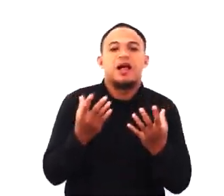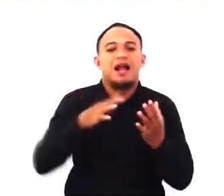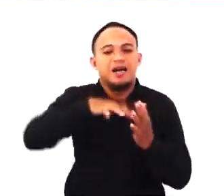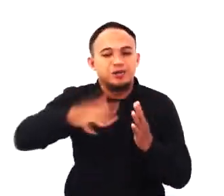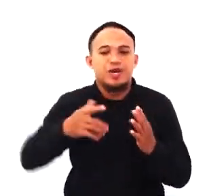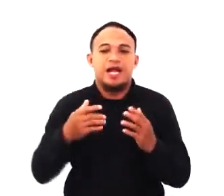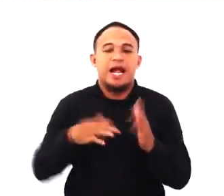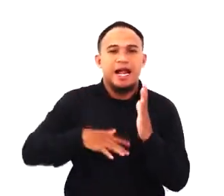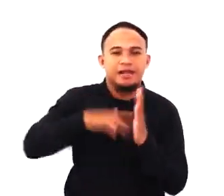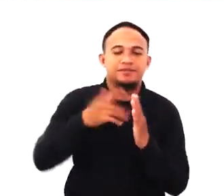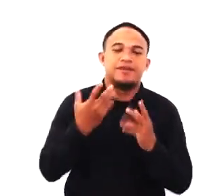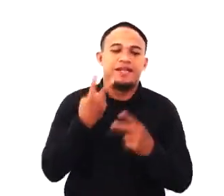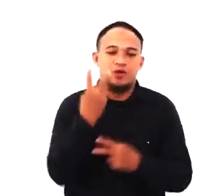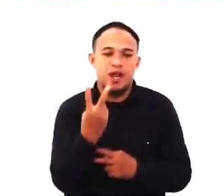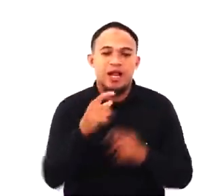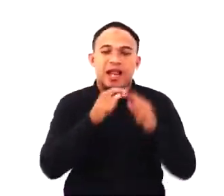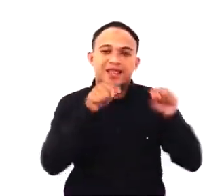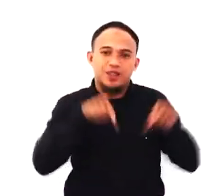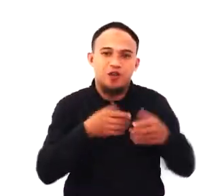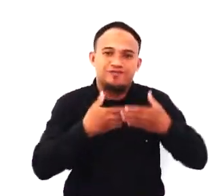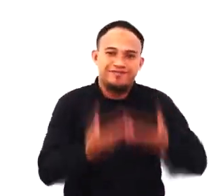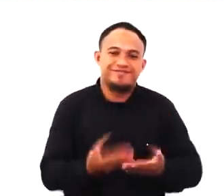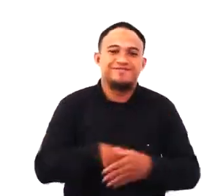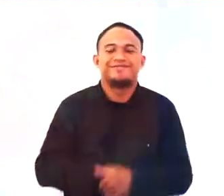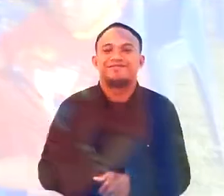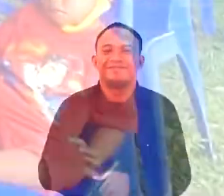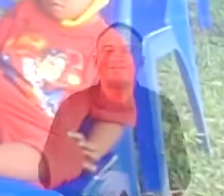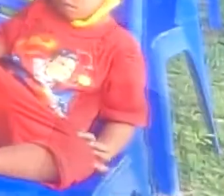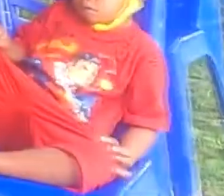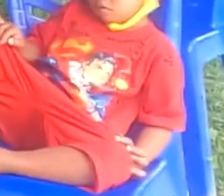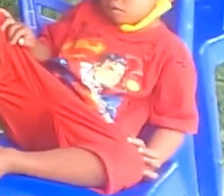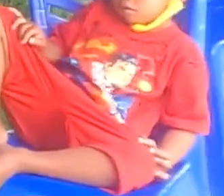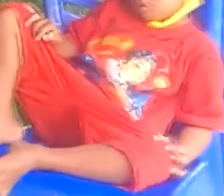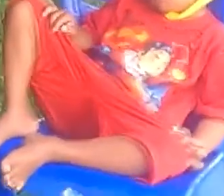lauk pauk, dan air mineral 2 karton.